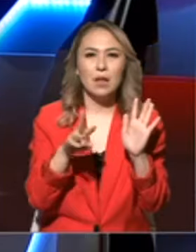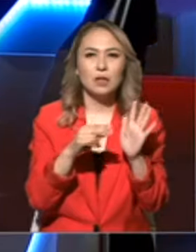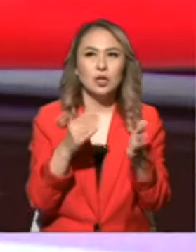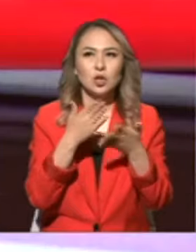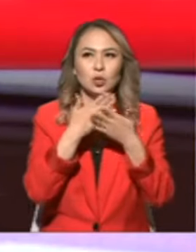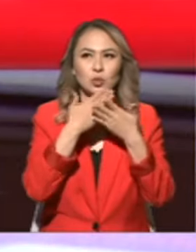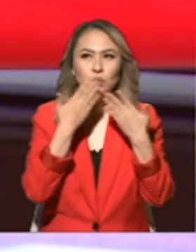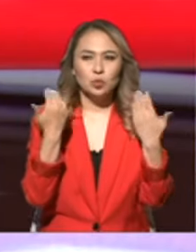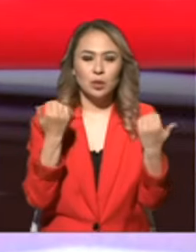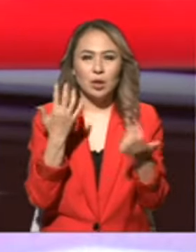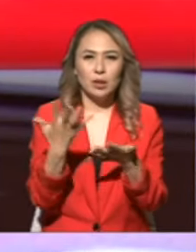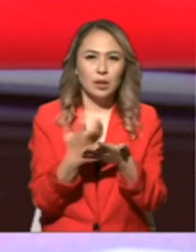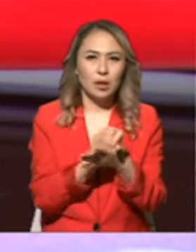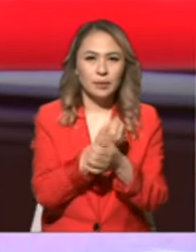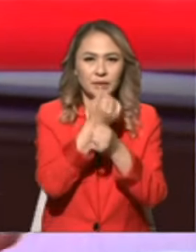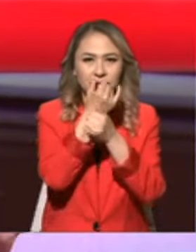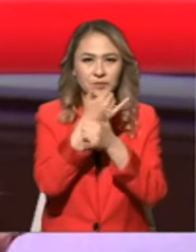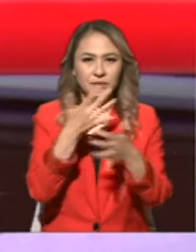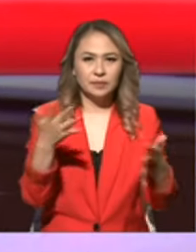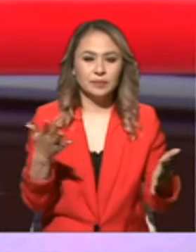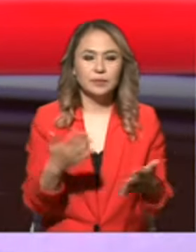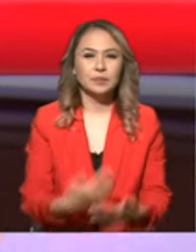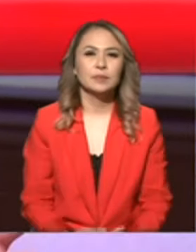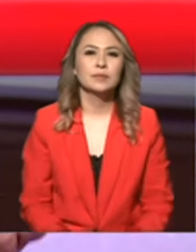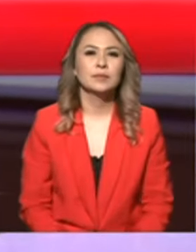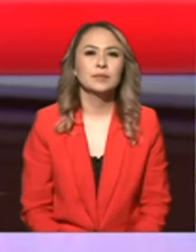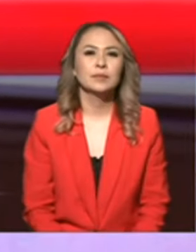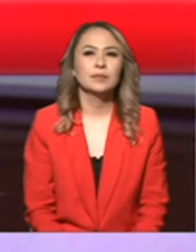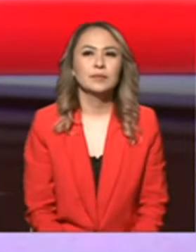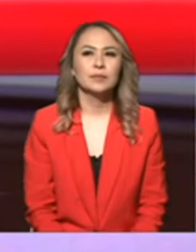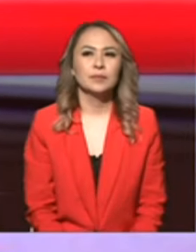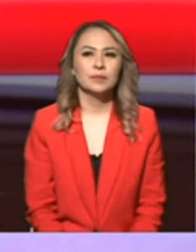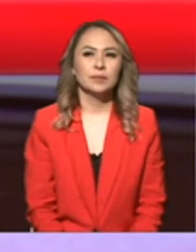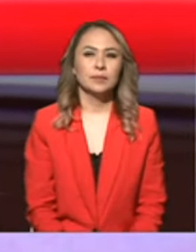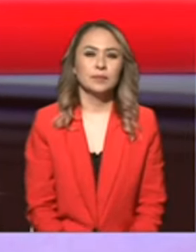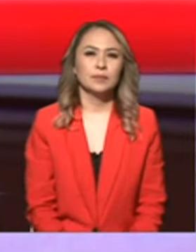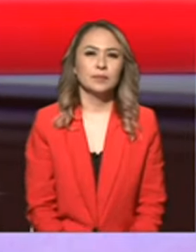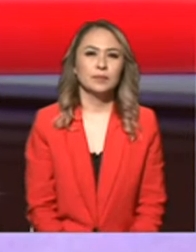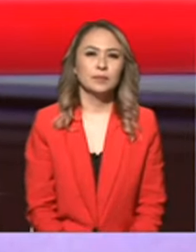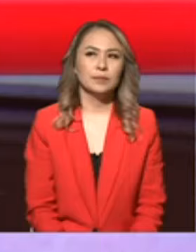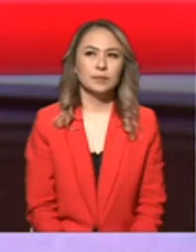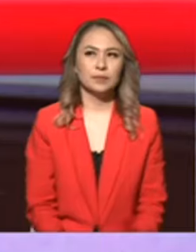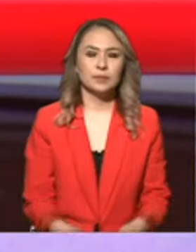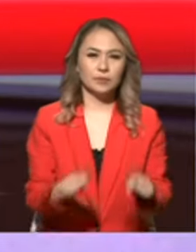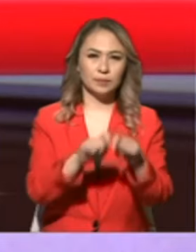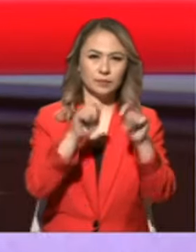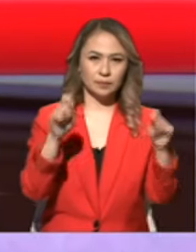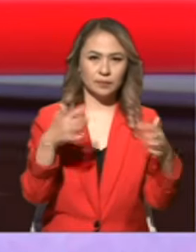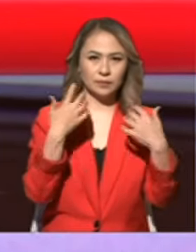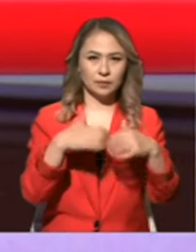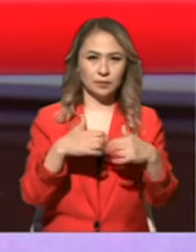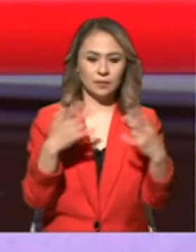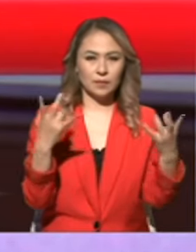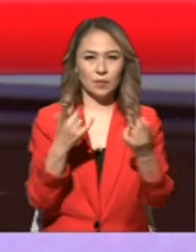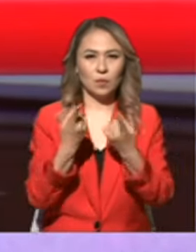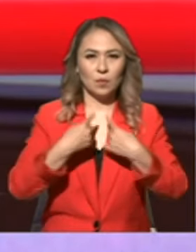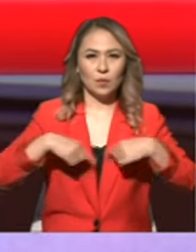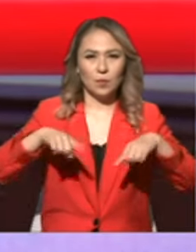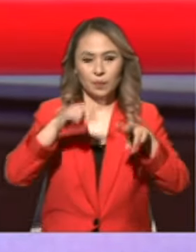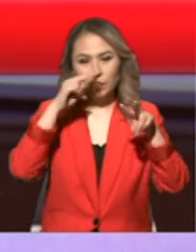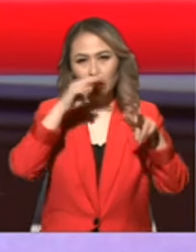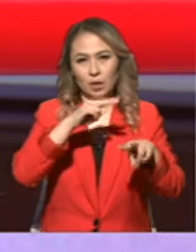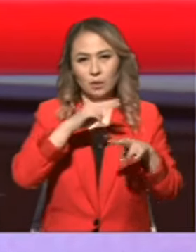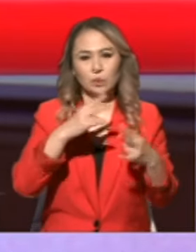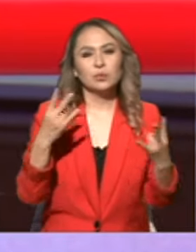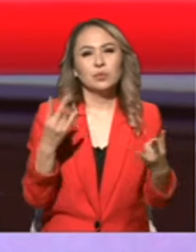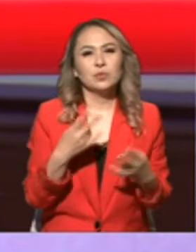жаңалықтарда. Табылмайды. Мысалы, қазір заманауи Excel-ге жүктелген өзінің ашықтығы болу керек есебі. Содан кейін қоғамдық бақылау. Қазір